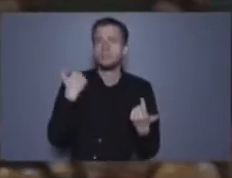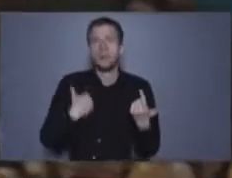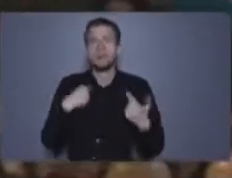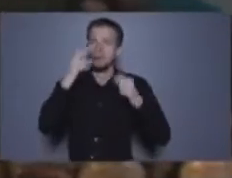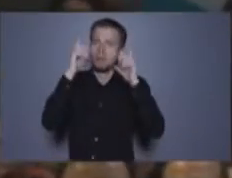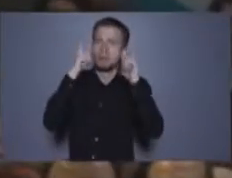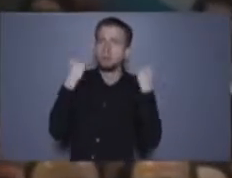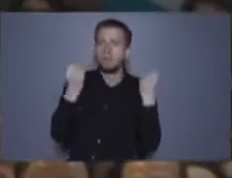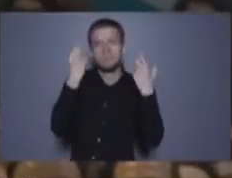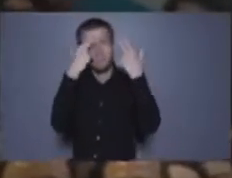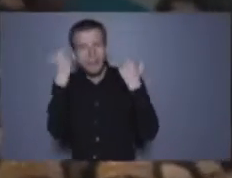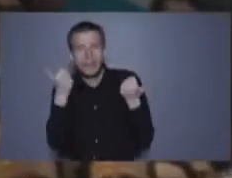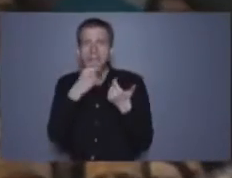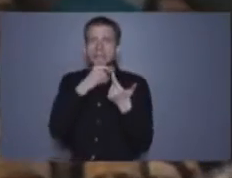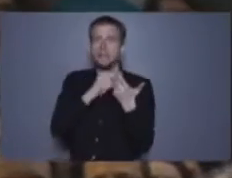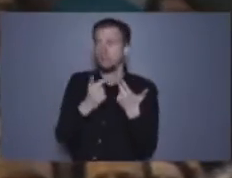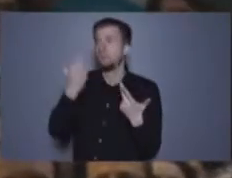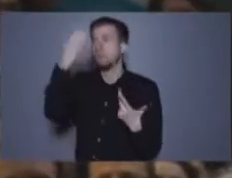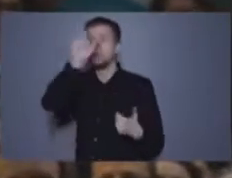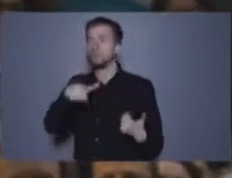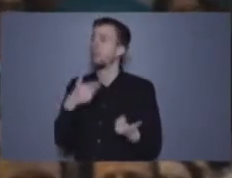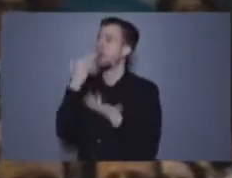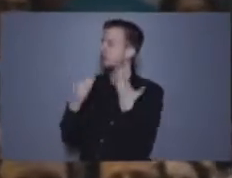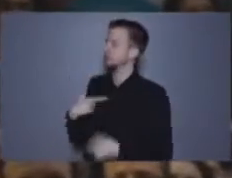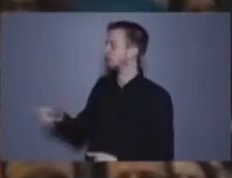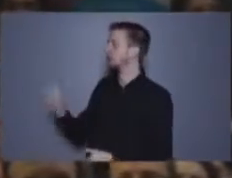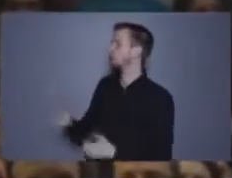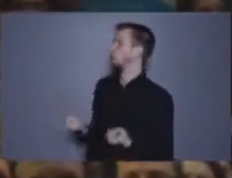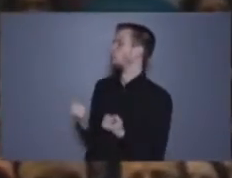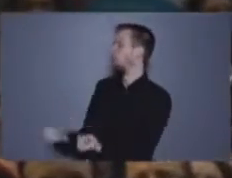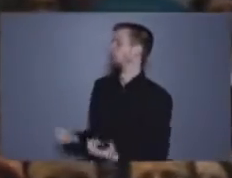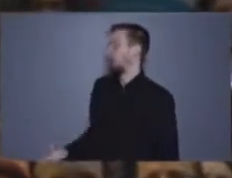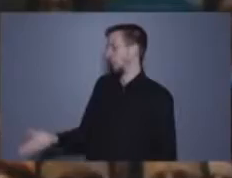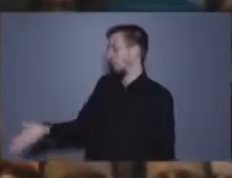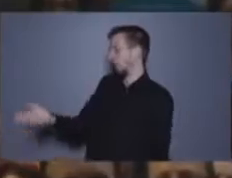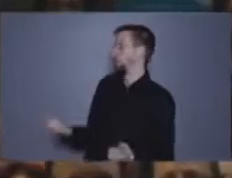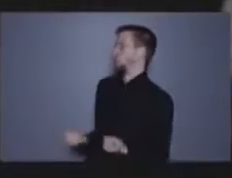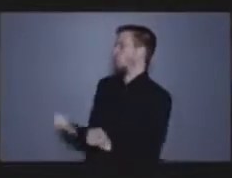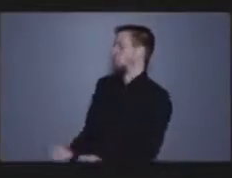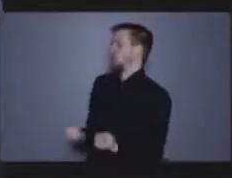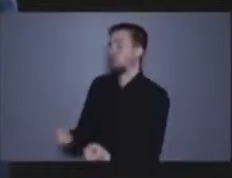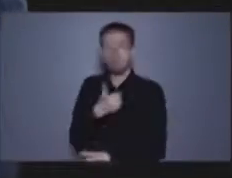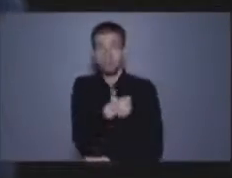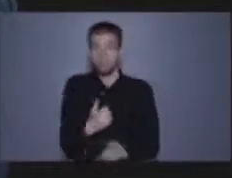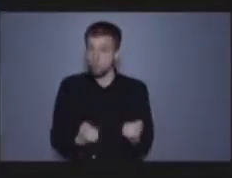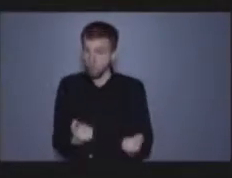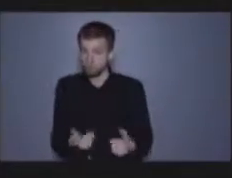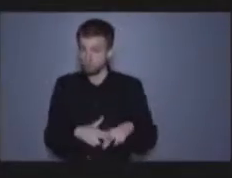penseurs qui toujours sont prêts à recommander beaucoup de courage aux autres et n'en font preuve que fort peu eux-mêmes.